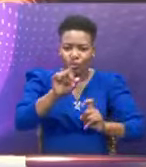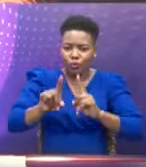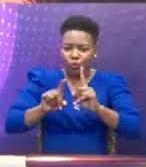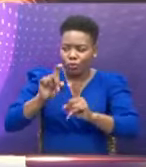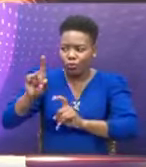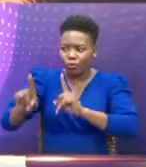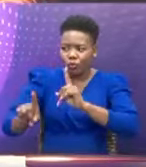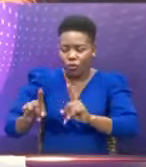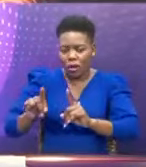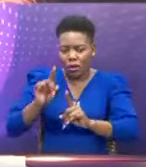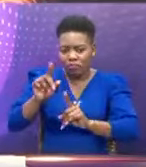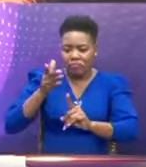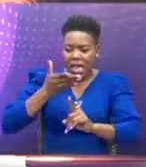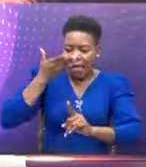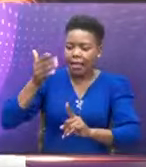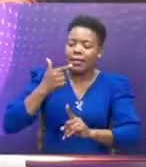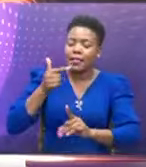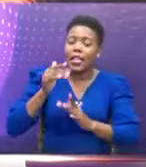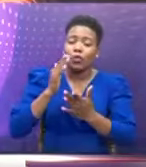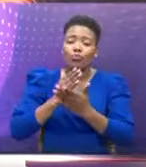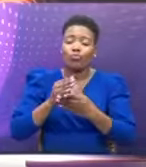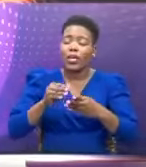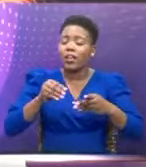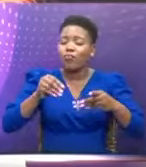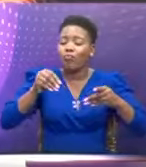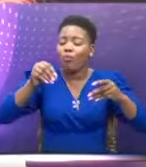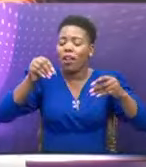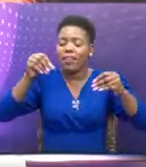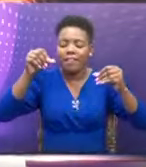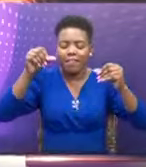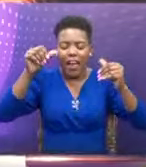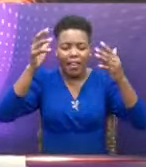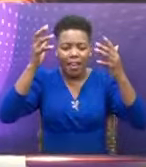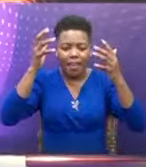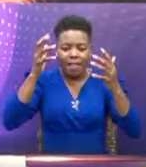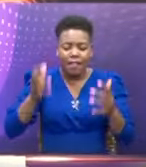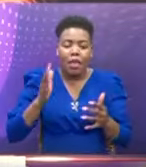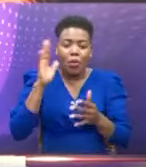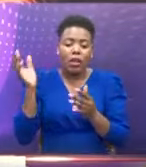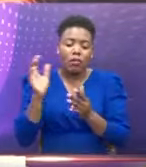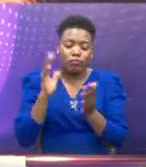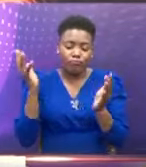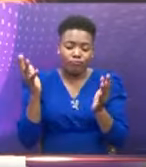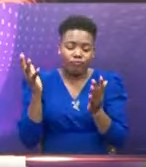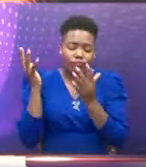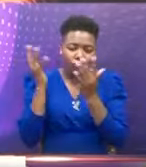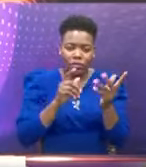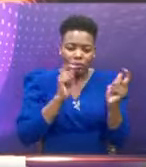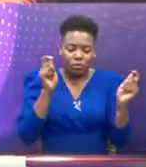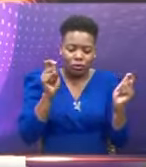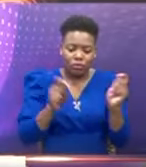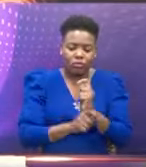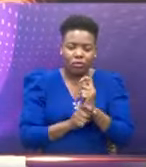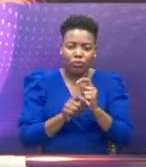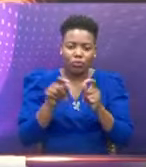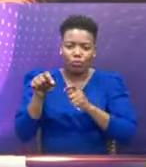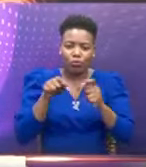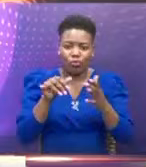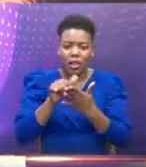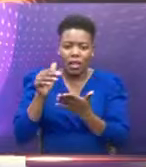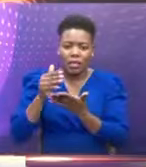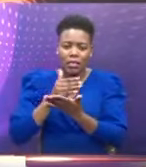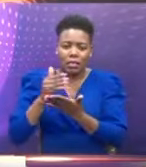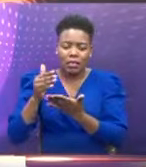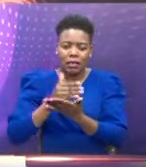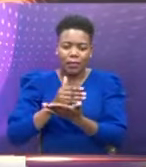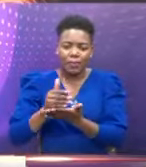en kod chia mar telo kendo odhi kelo lokruok mag okenge kod chike mondo mi ota seknano oa malo. Kaka jafuwo mar